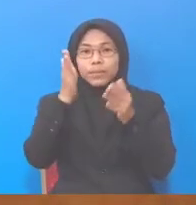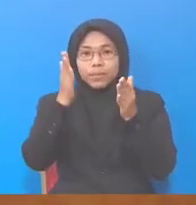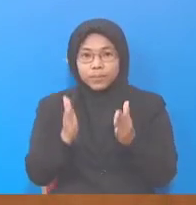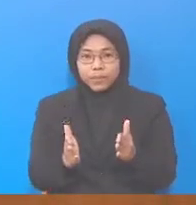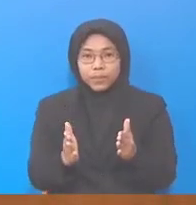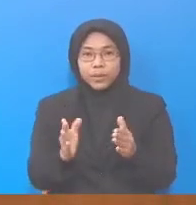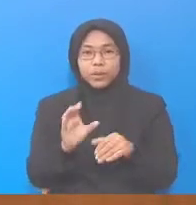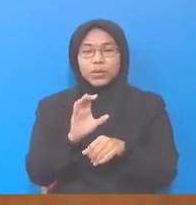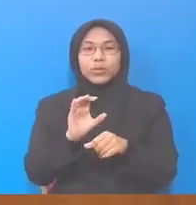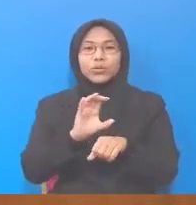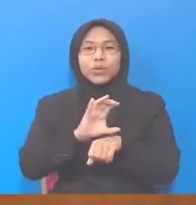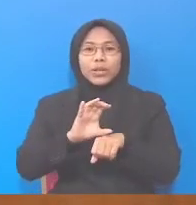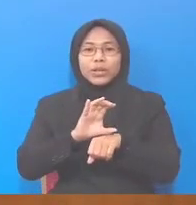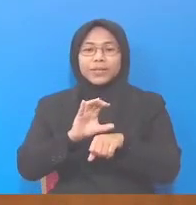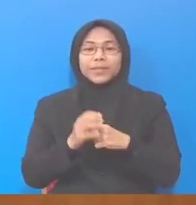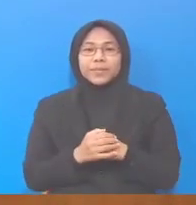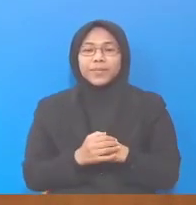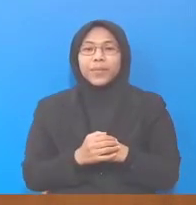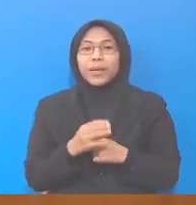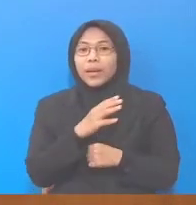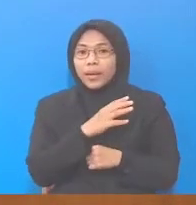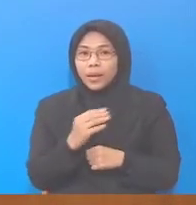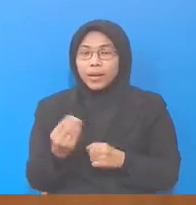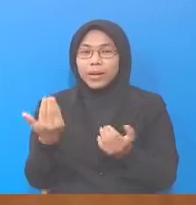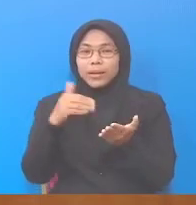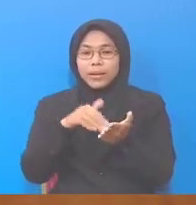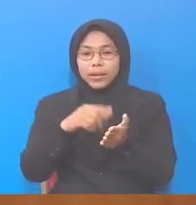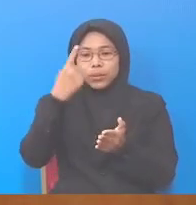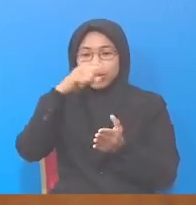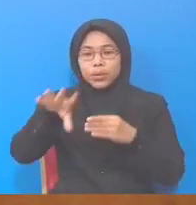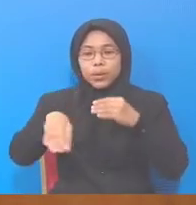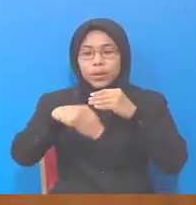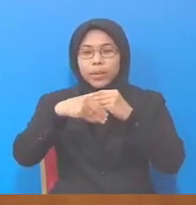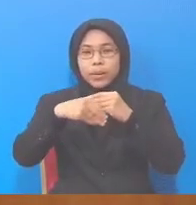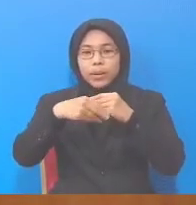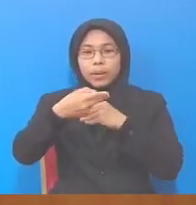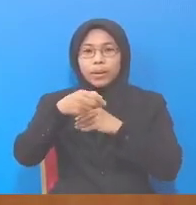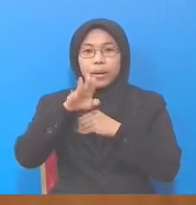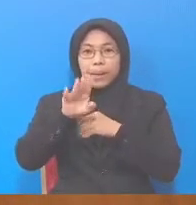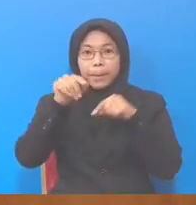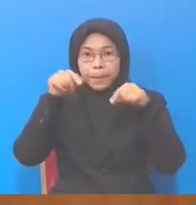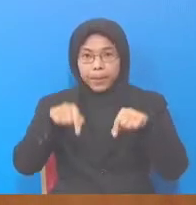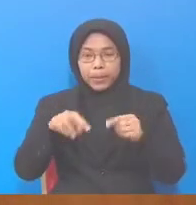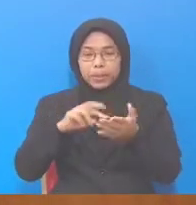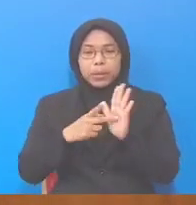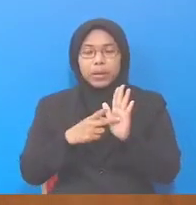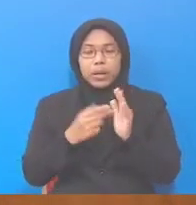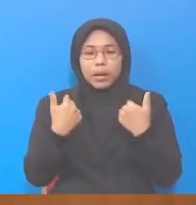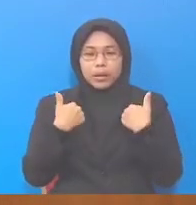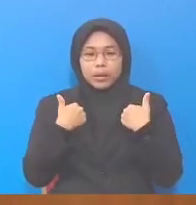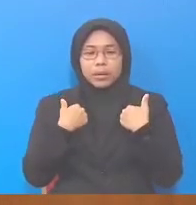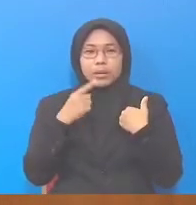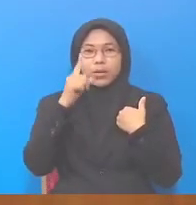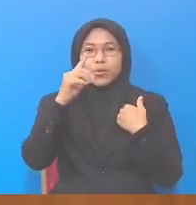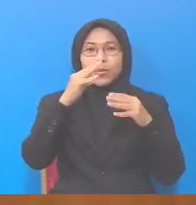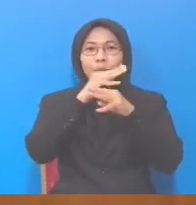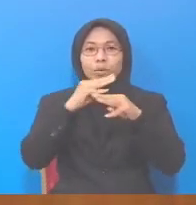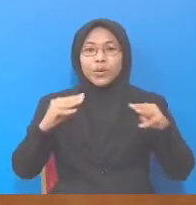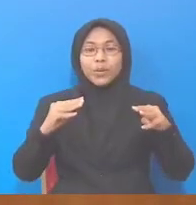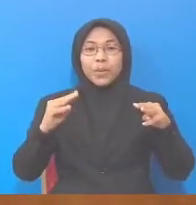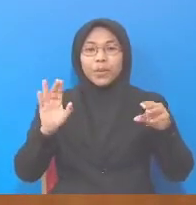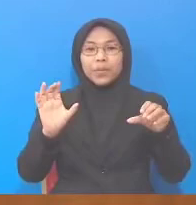produk Usahawan coklat sebagai nilai tambah kepada HP ini sebuah museum